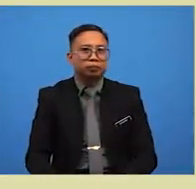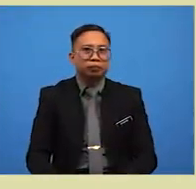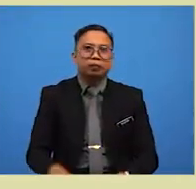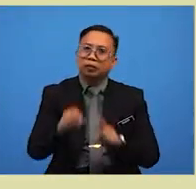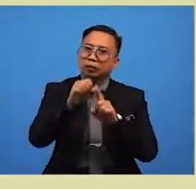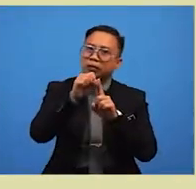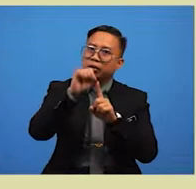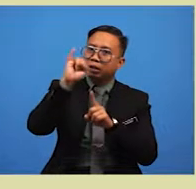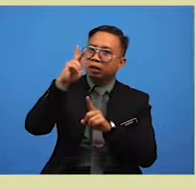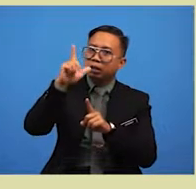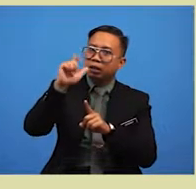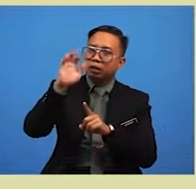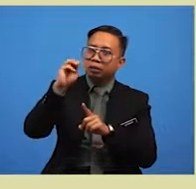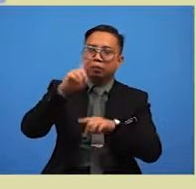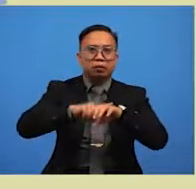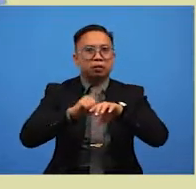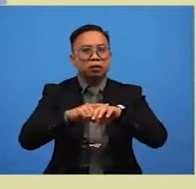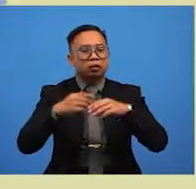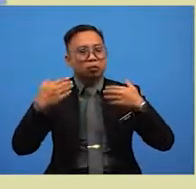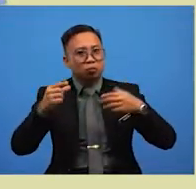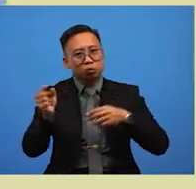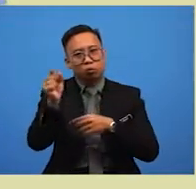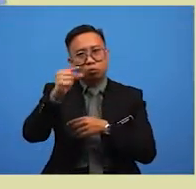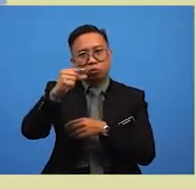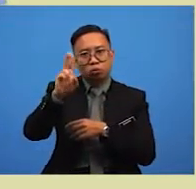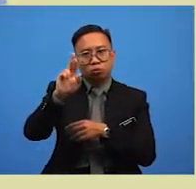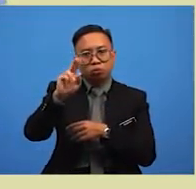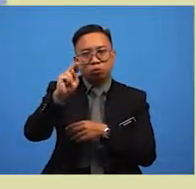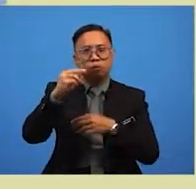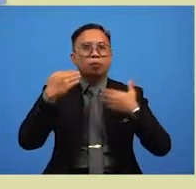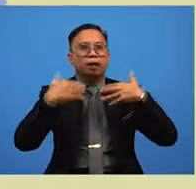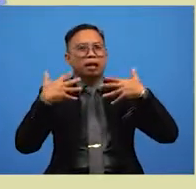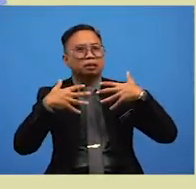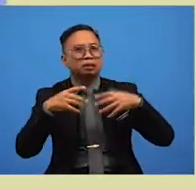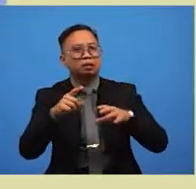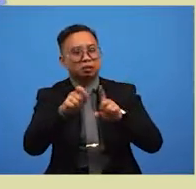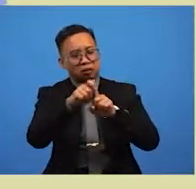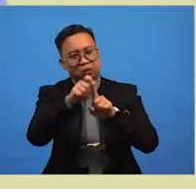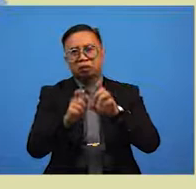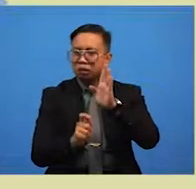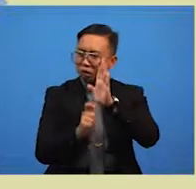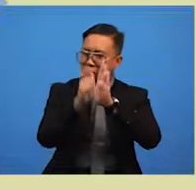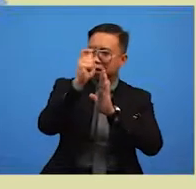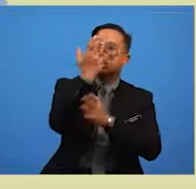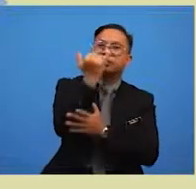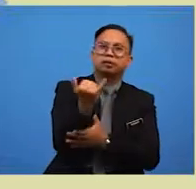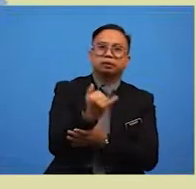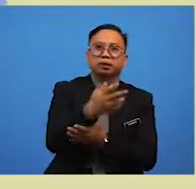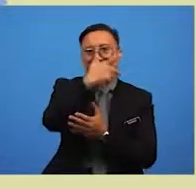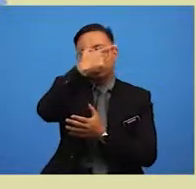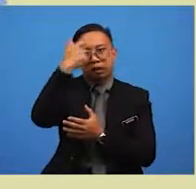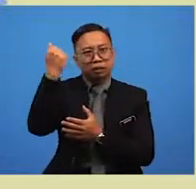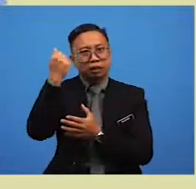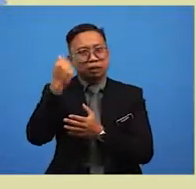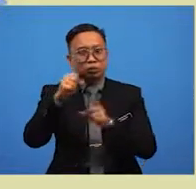panas dan kering seperti di kawasan gurun panas mempunyai julat suhu yang tinggi. Mengapa? Kerana